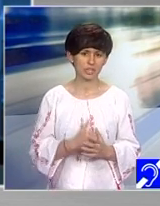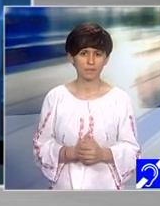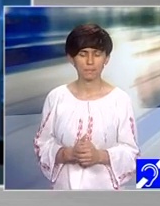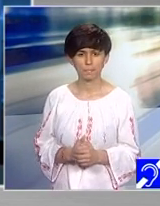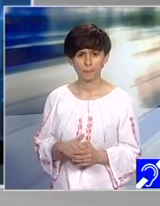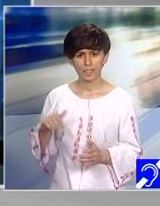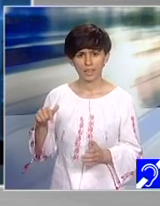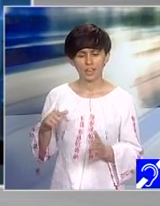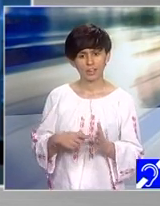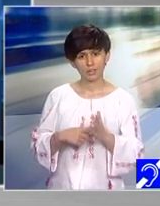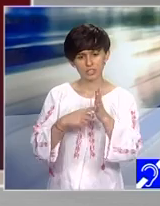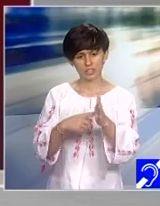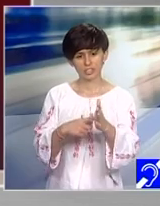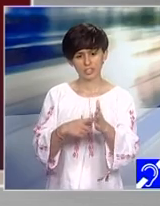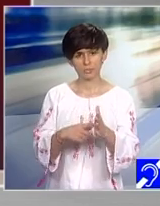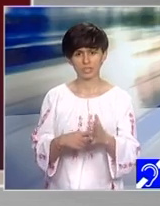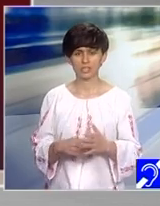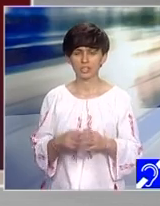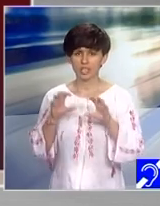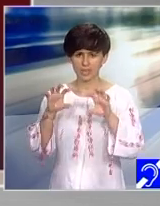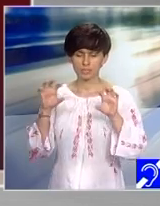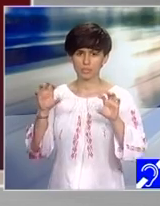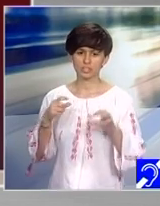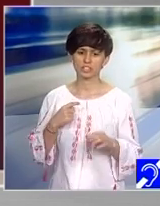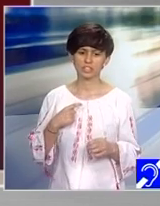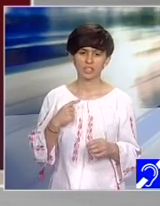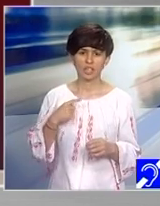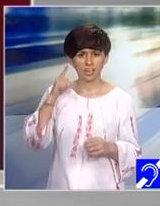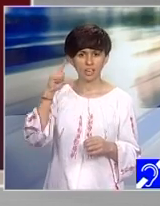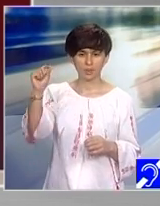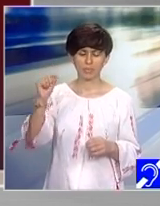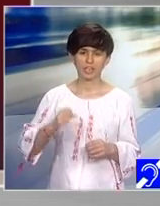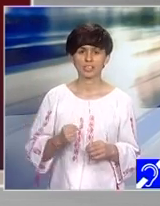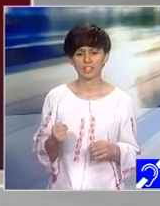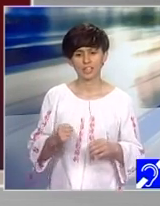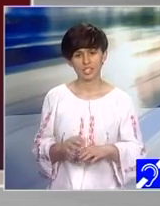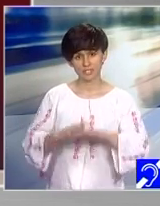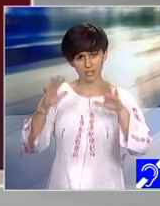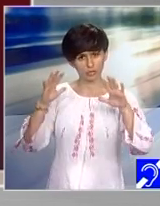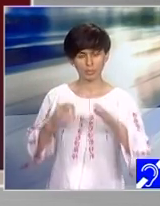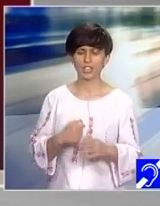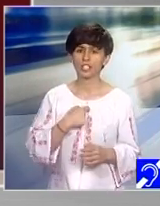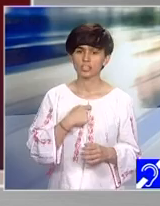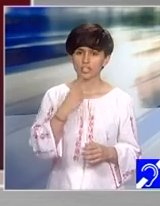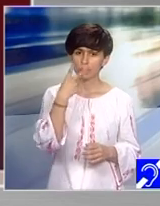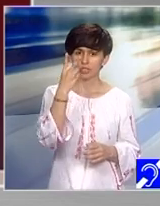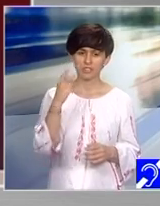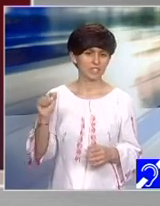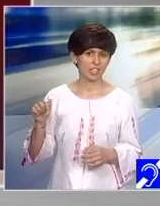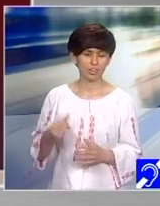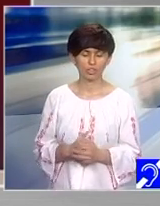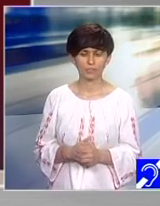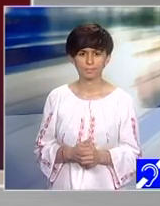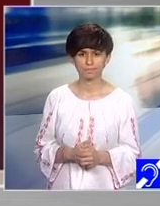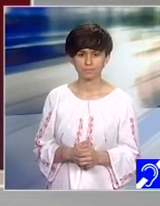această expoziție a luat drumul municipiului Satu Mare și se poate vedea acolo, da. Dar nici noi nu